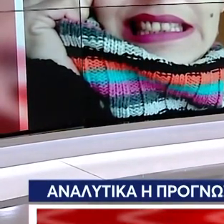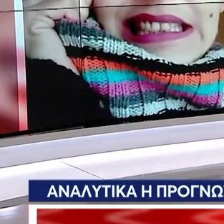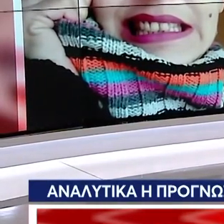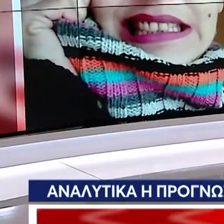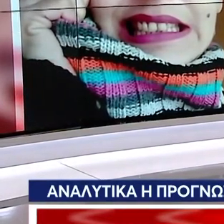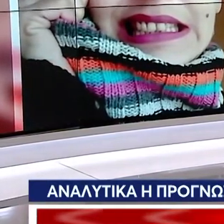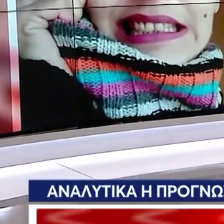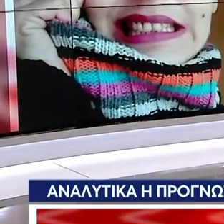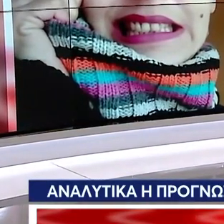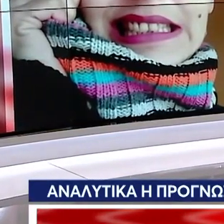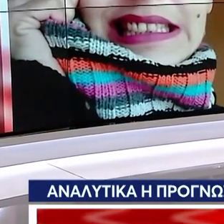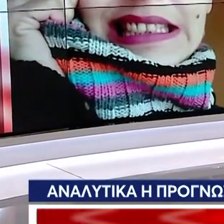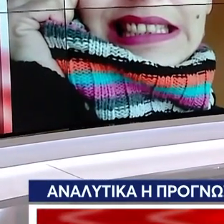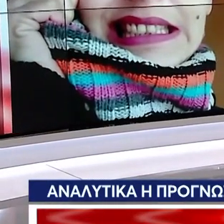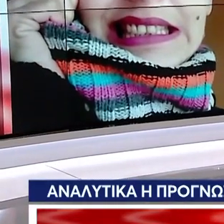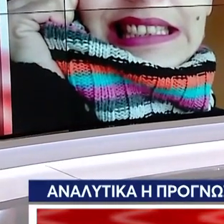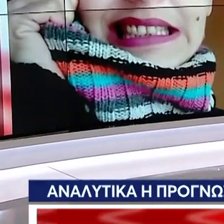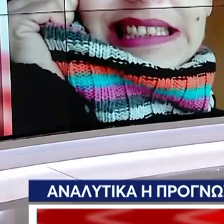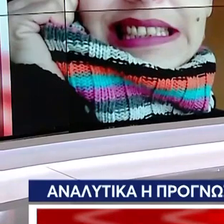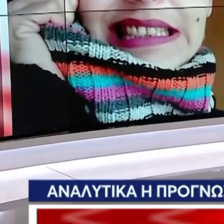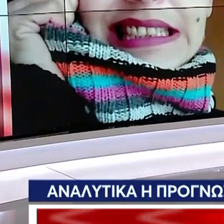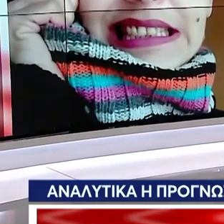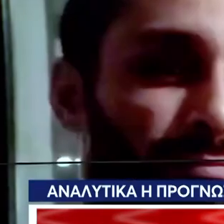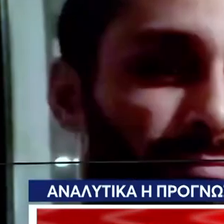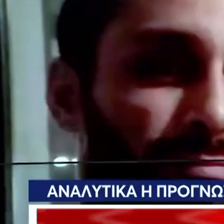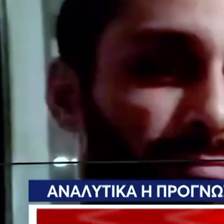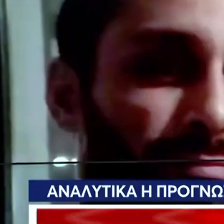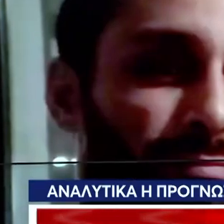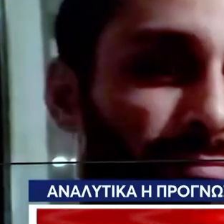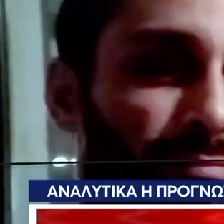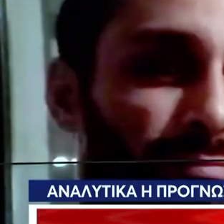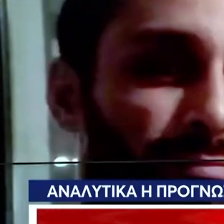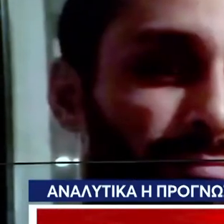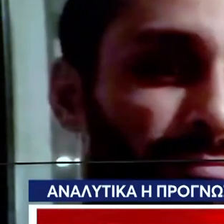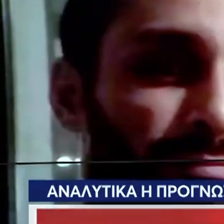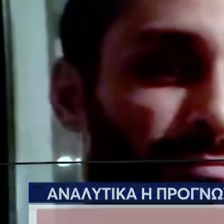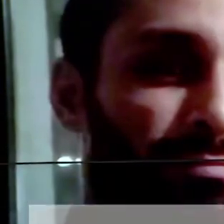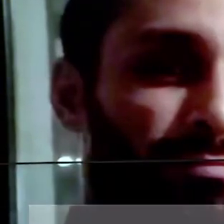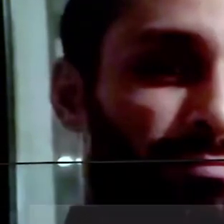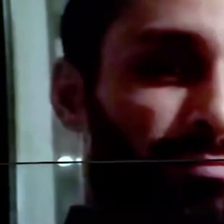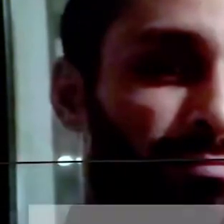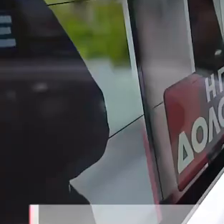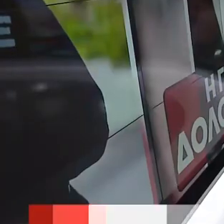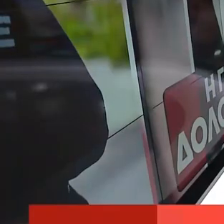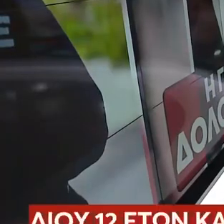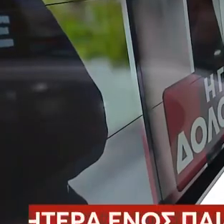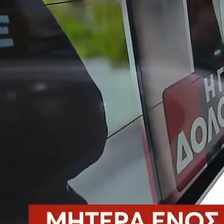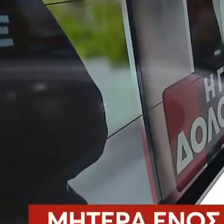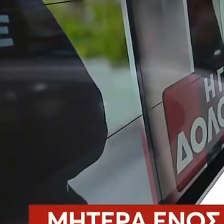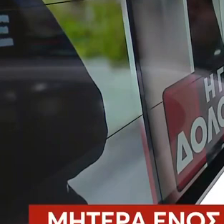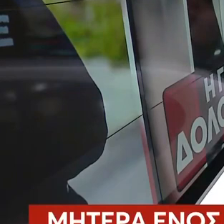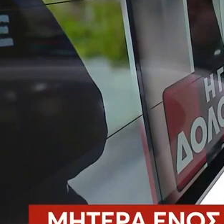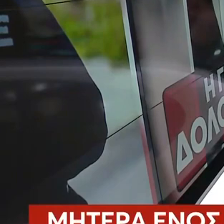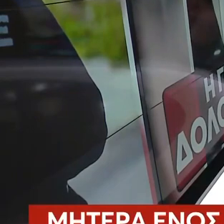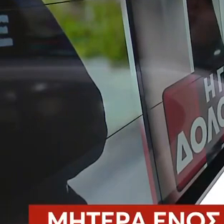δικηγόρο της σε λίγο. Είναι ένας άνθρωπος ο οποίος κακοποίησε την επί 8 χρόνια σύζυγό του και μητέρα των δύο παιδιών τους, που την ακούσατε